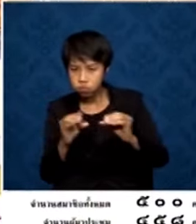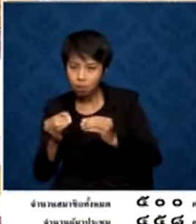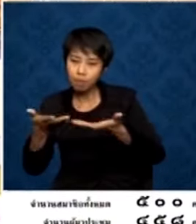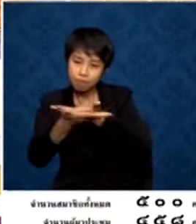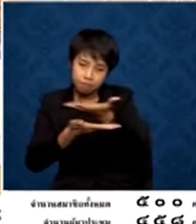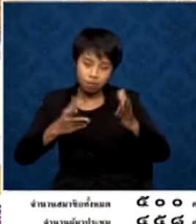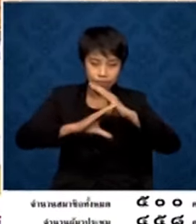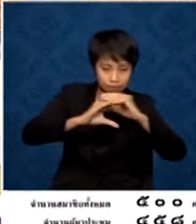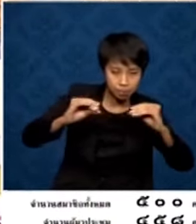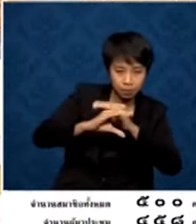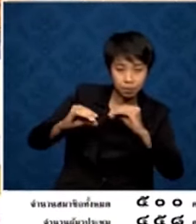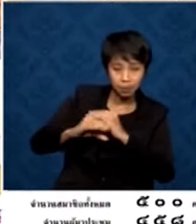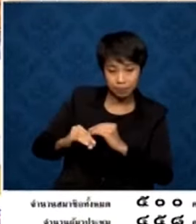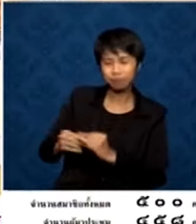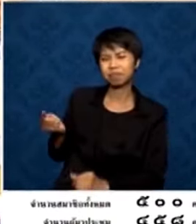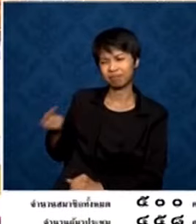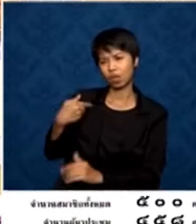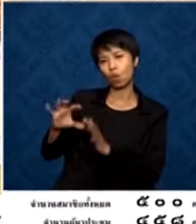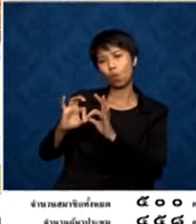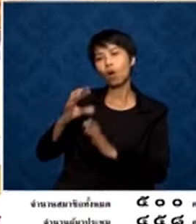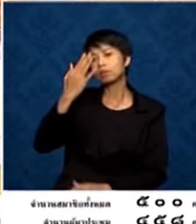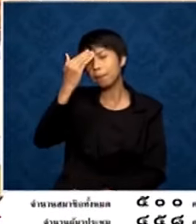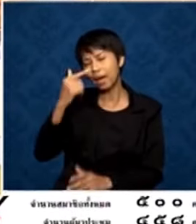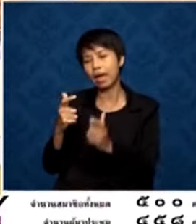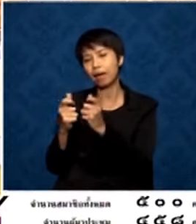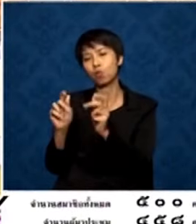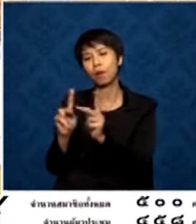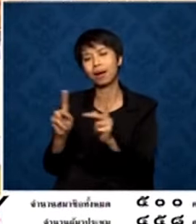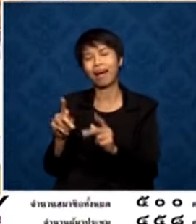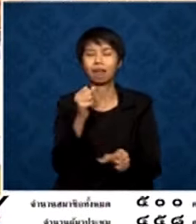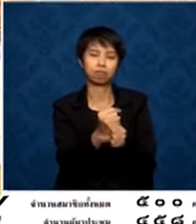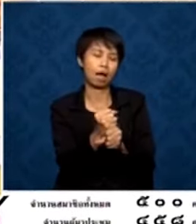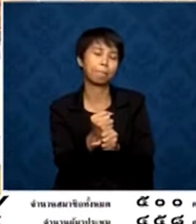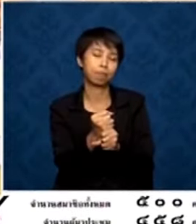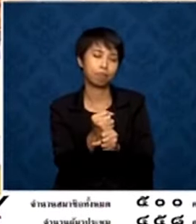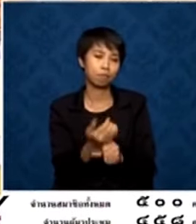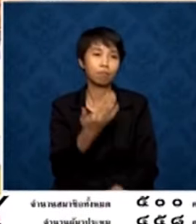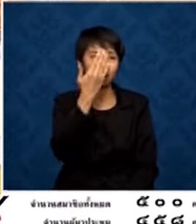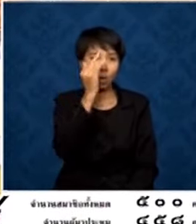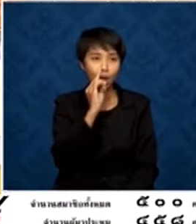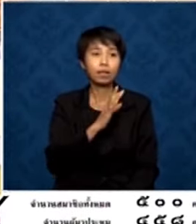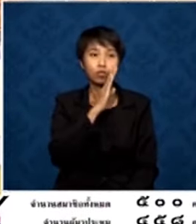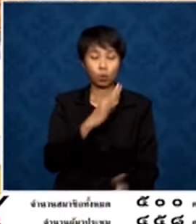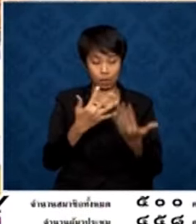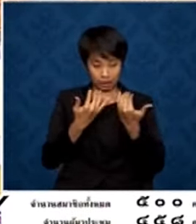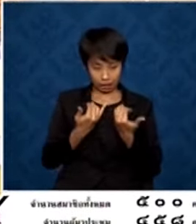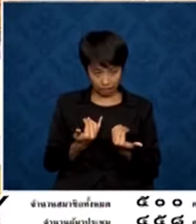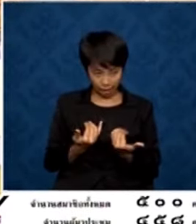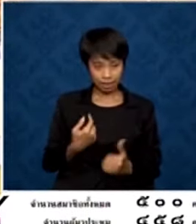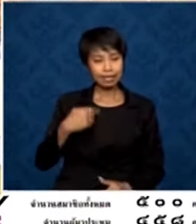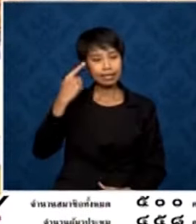จะสจะดึงดูดนักลงทุนจากต่างประเทศค่ะการลงทุนลักษณะที่เรียกว่า Entertainment Complexไม่ใช่แค่